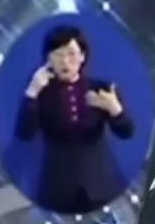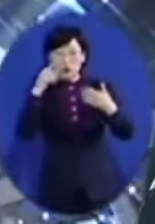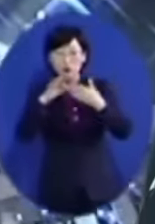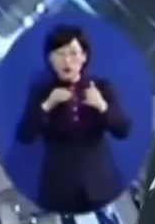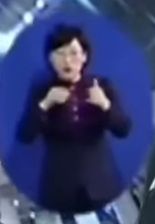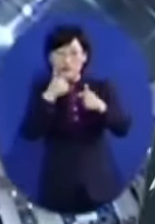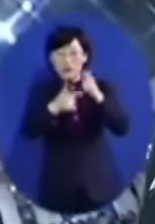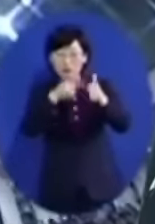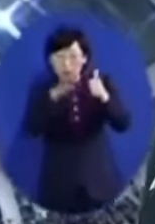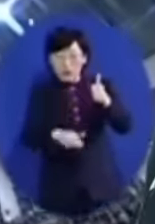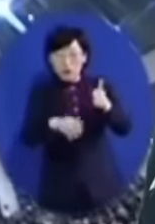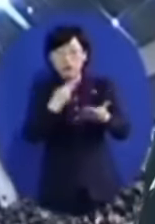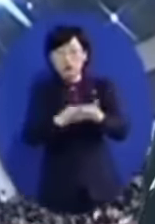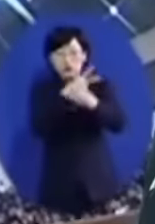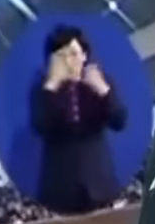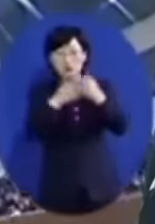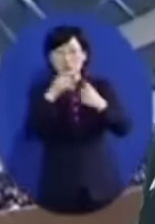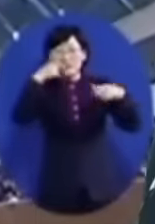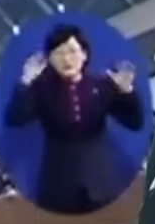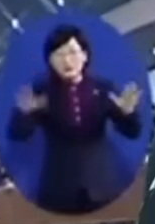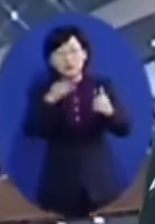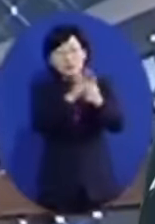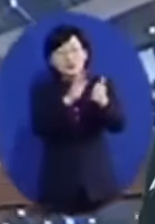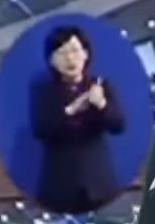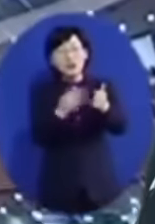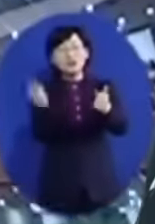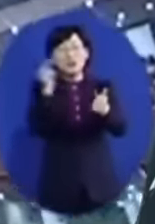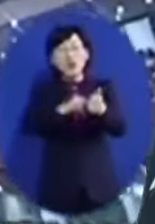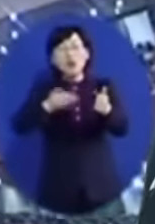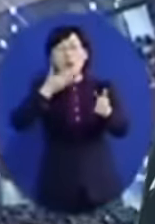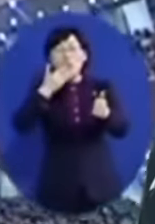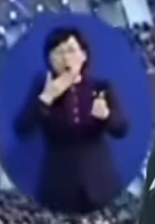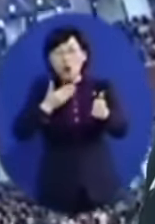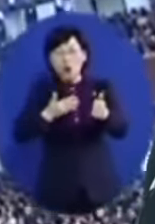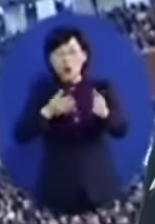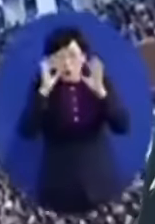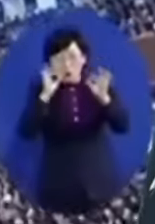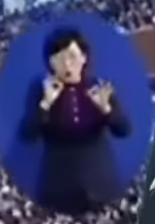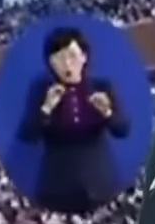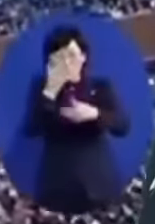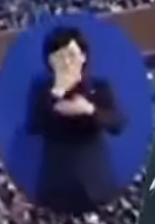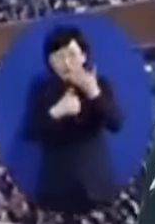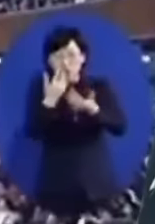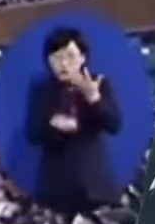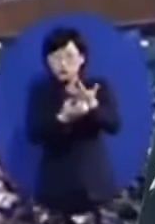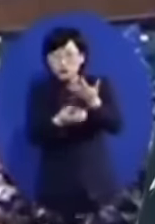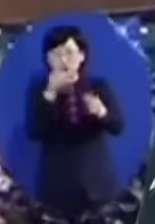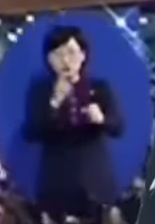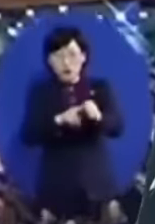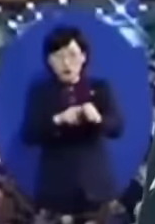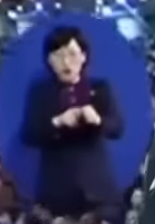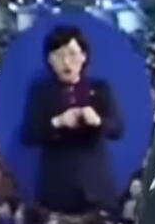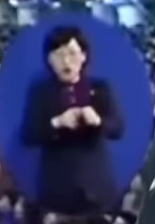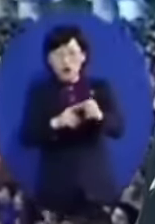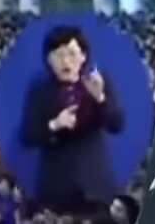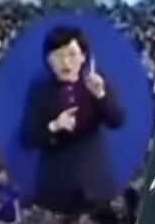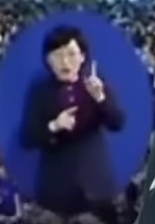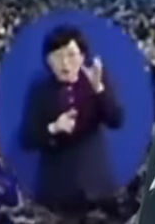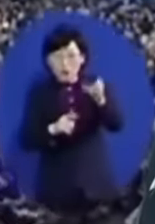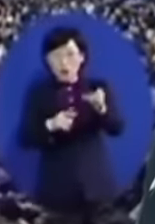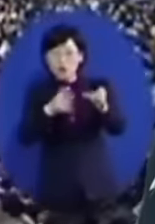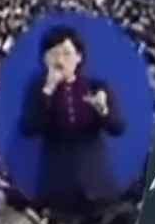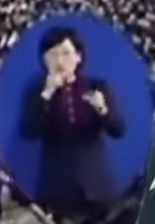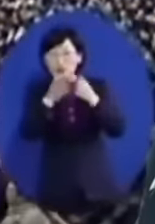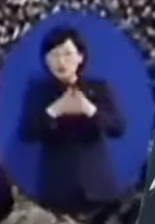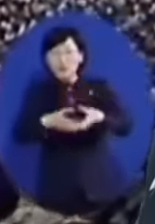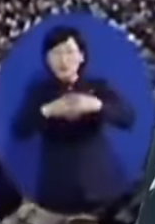천사가 그를 어루만지며 그에게 이르되 일어나서 먹으라 하는지라. 본적 머리맡에 숯불에 구운 떡과 한 병 물이 있더라. 이에 먹고 마시고